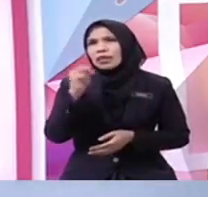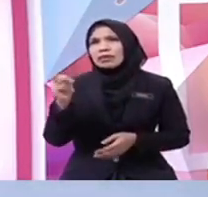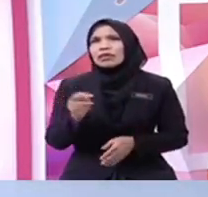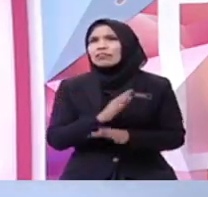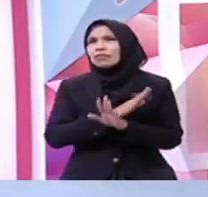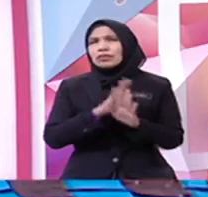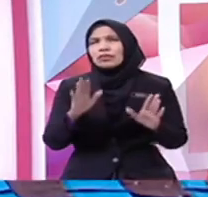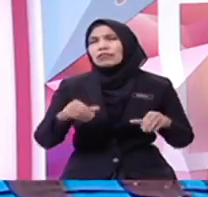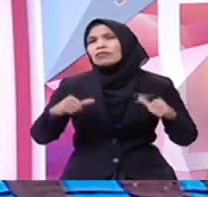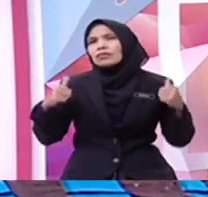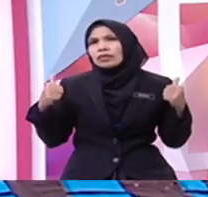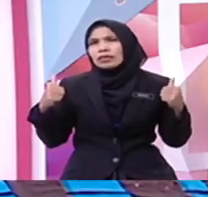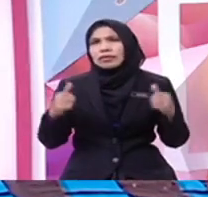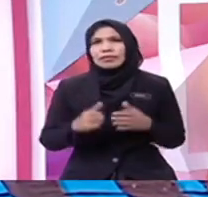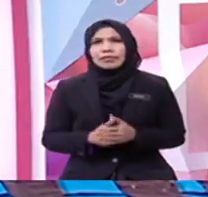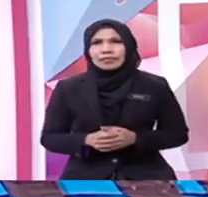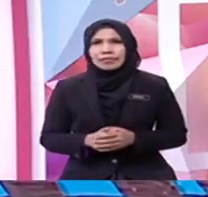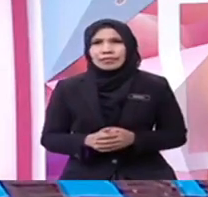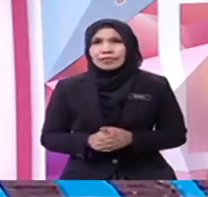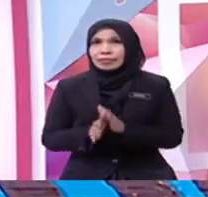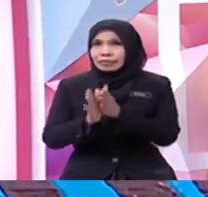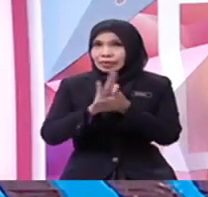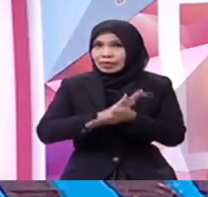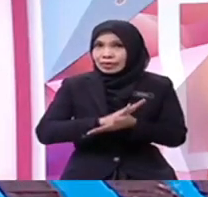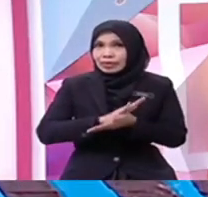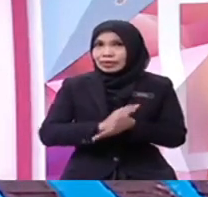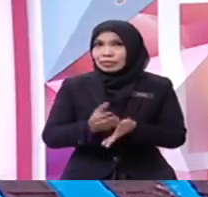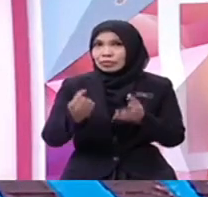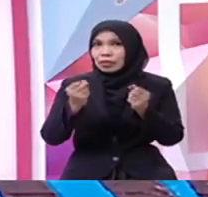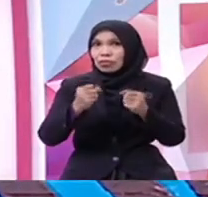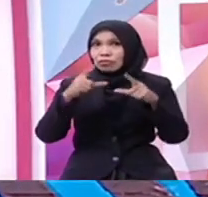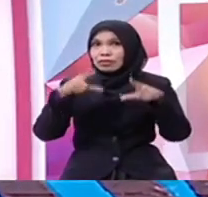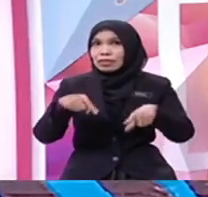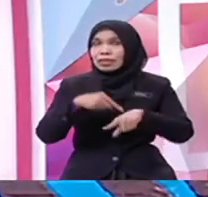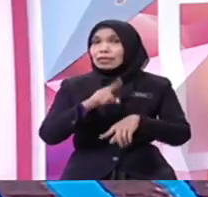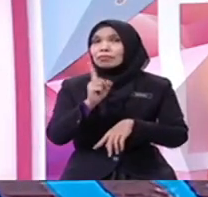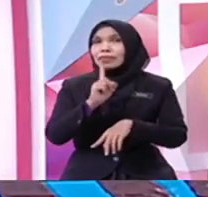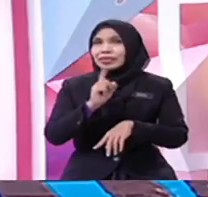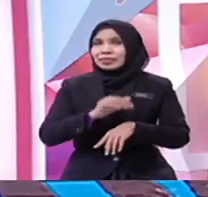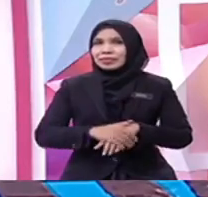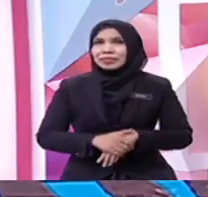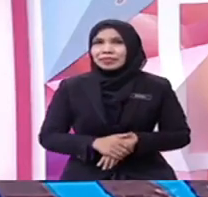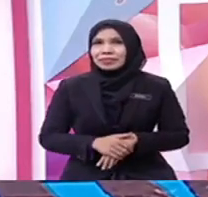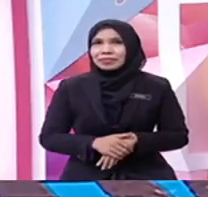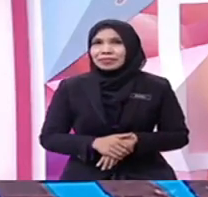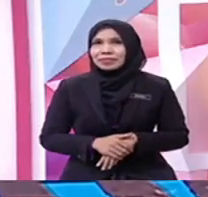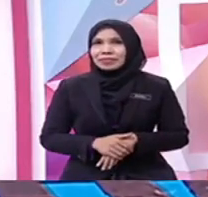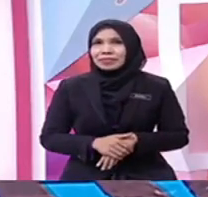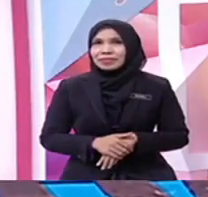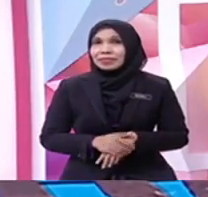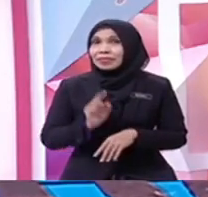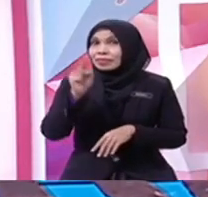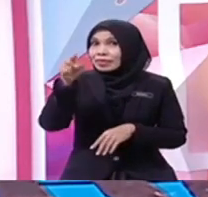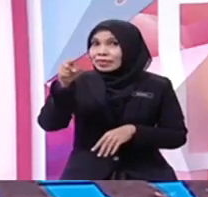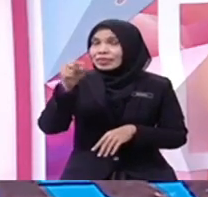nih Hai saksi Hai jadi gitu nah letak disini ketika sana Oke kita tadi selesai ngasih itu sebabnya